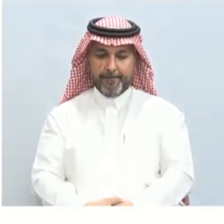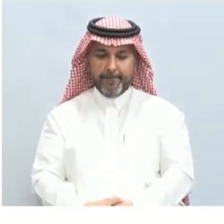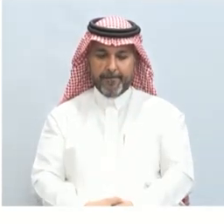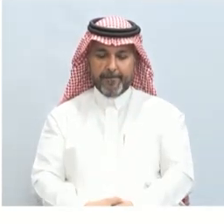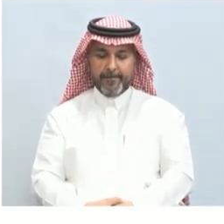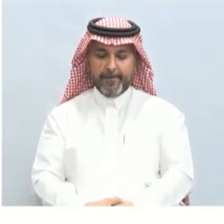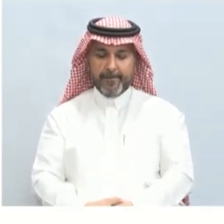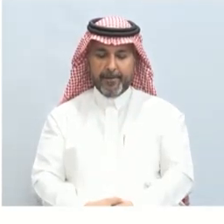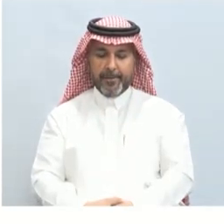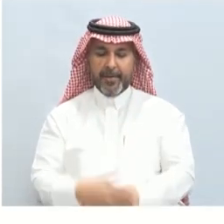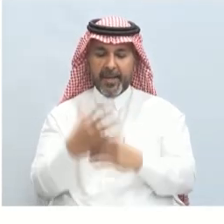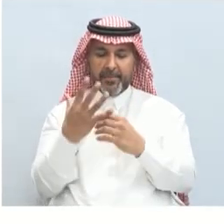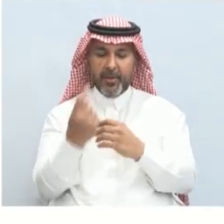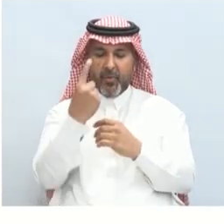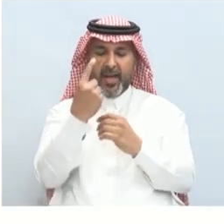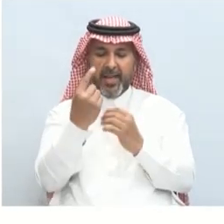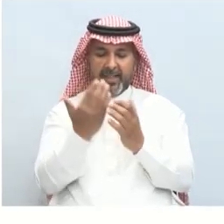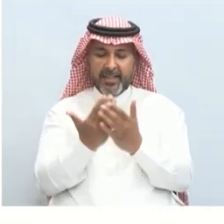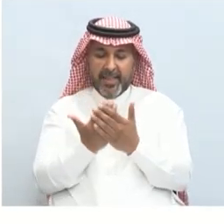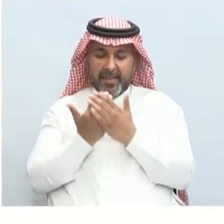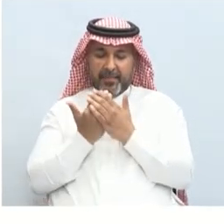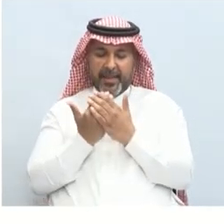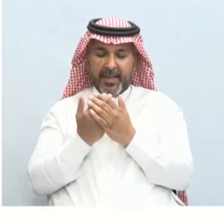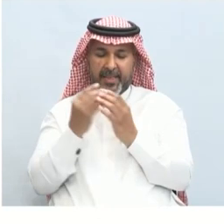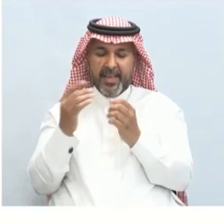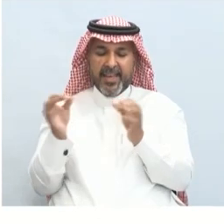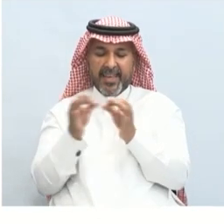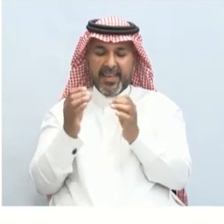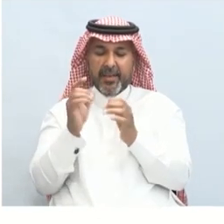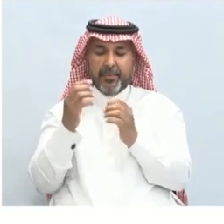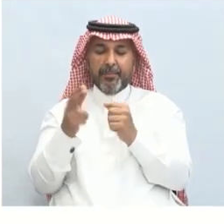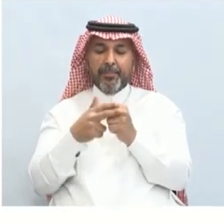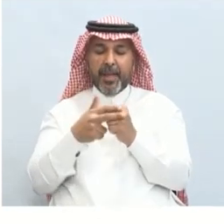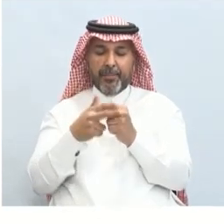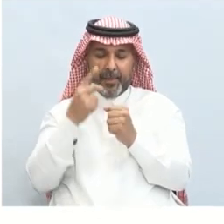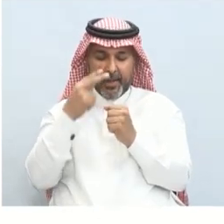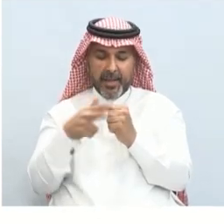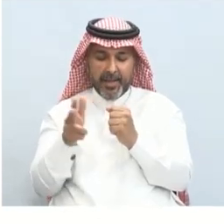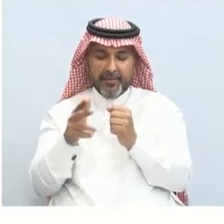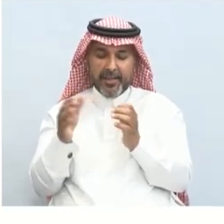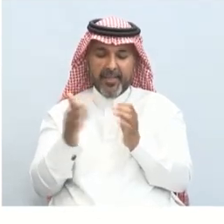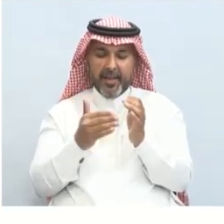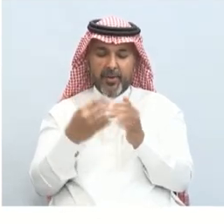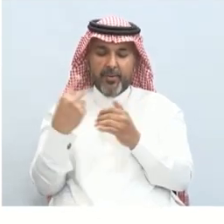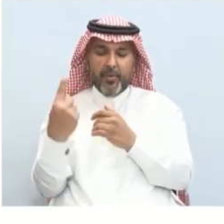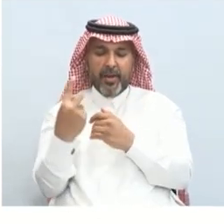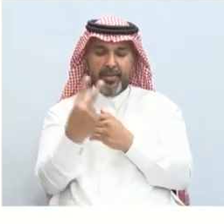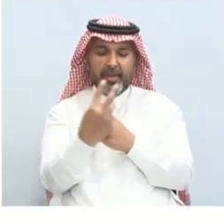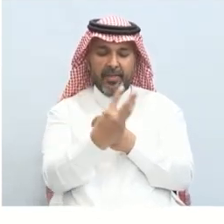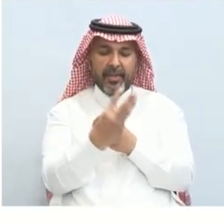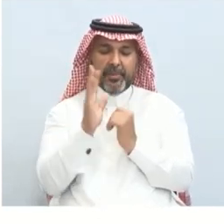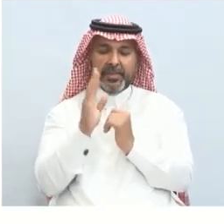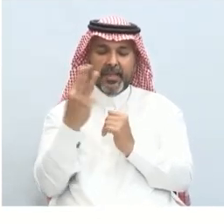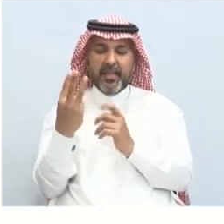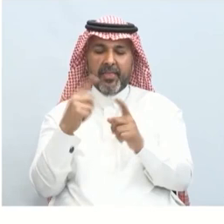بجانب الباب اذا راح يصير عدد الخيارات الممكنه هي ثلاثه فكتوريا وبالتالي حيكون 3 في 2 في